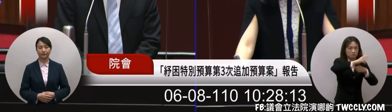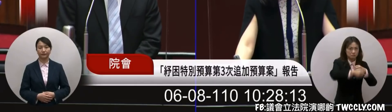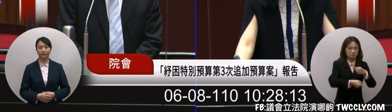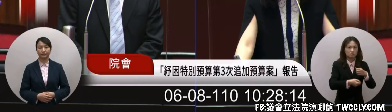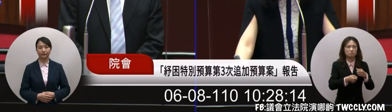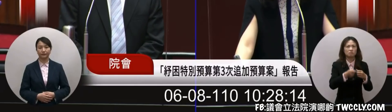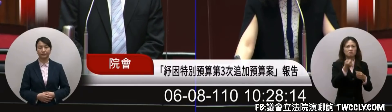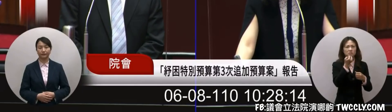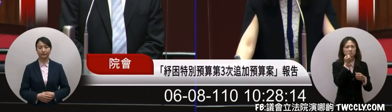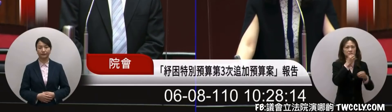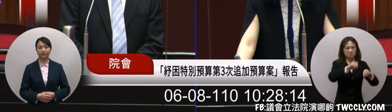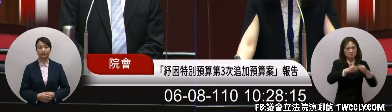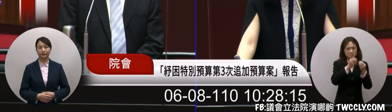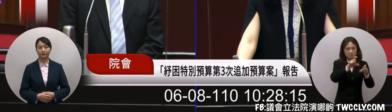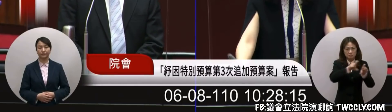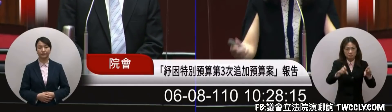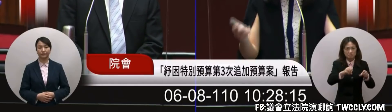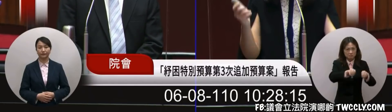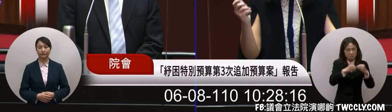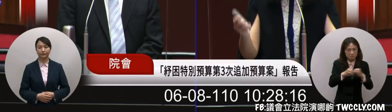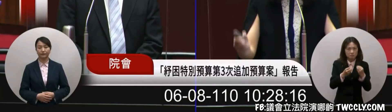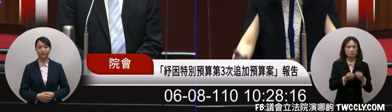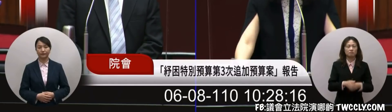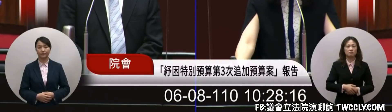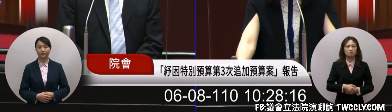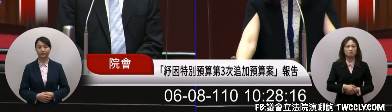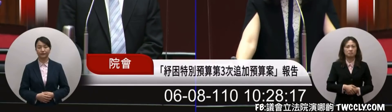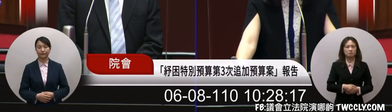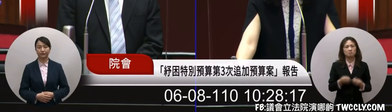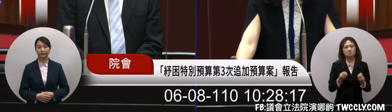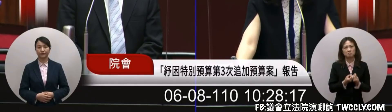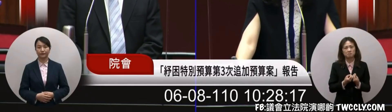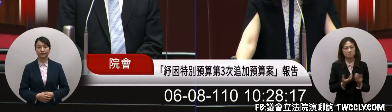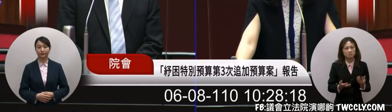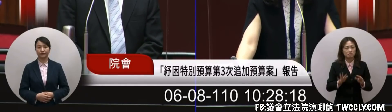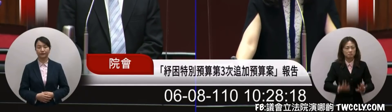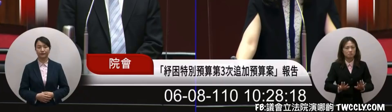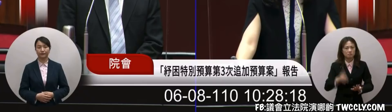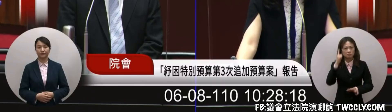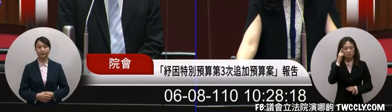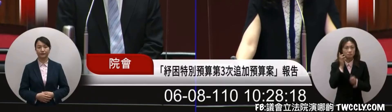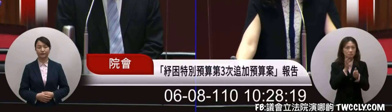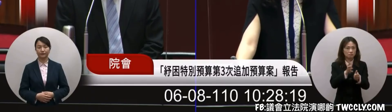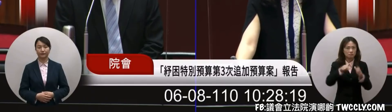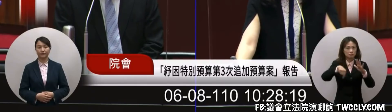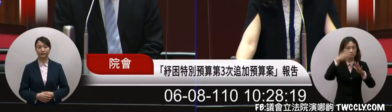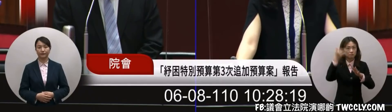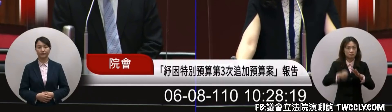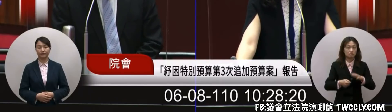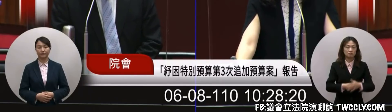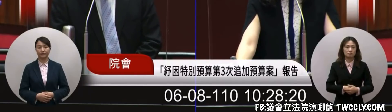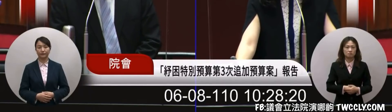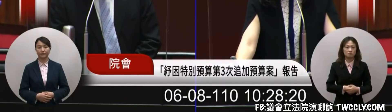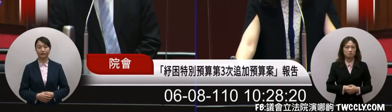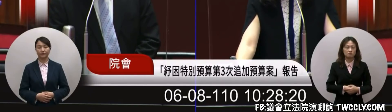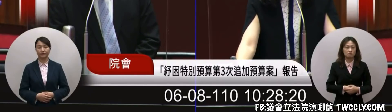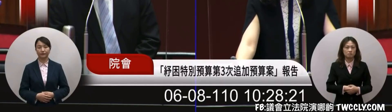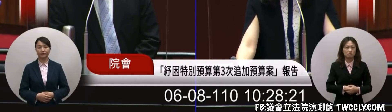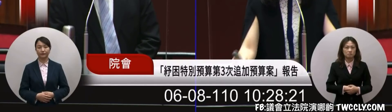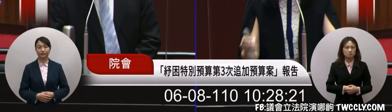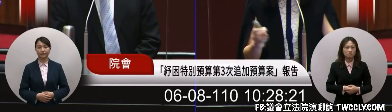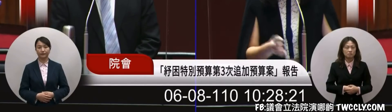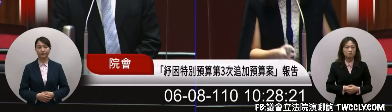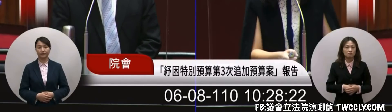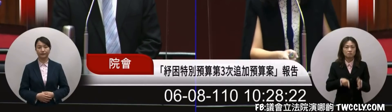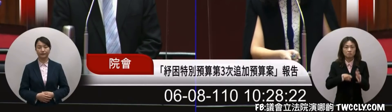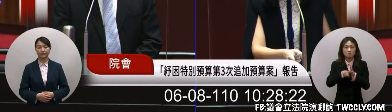我们，所以这真的是相当的唏嘘。那我首先想先请教一下院长哦，您在2月26号在我们立法院的专案报告里面